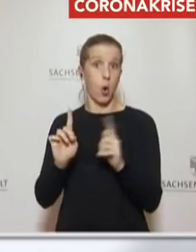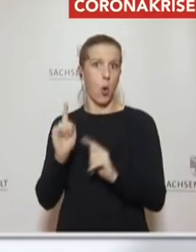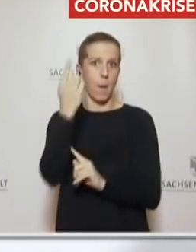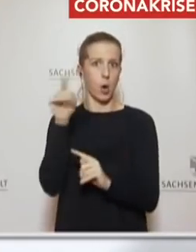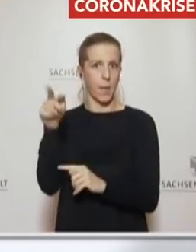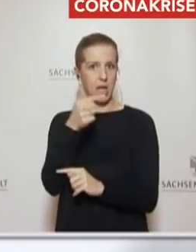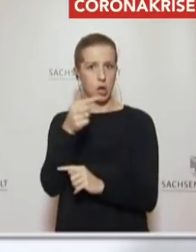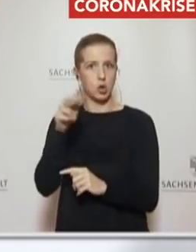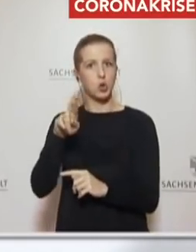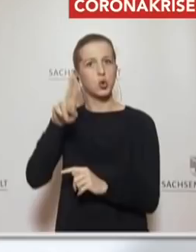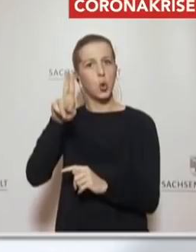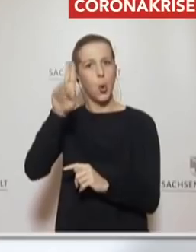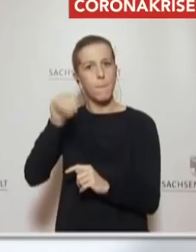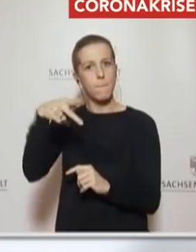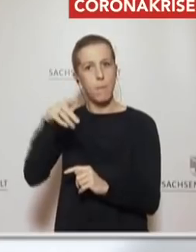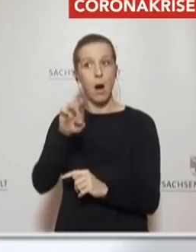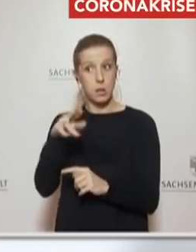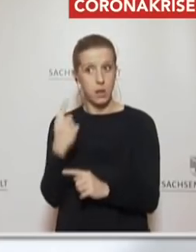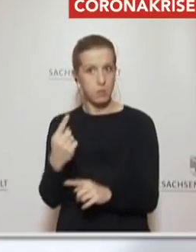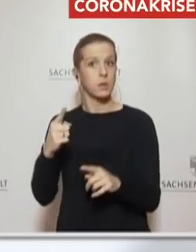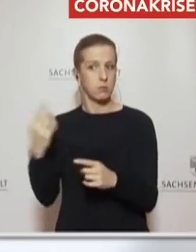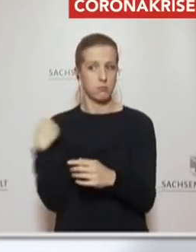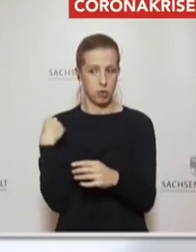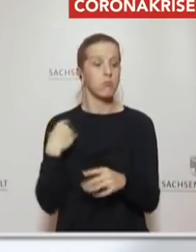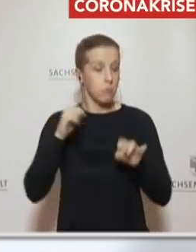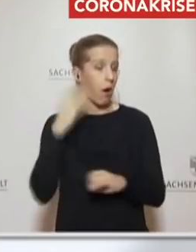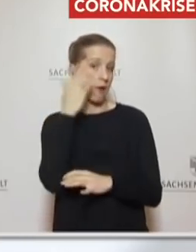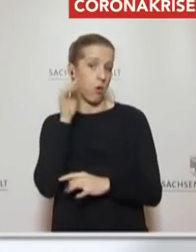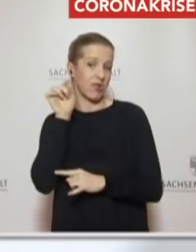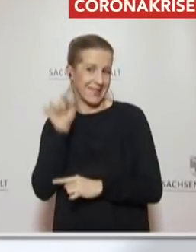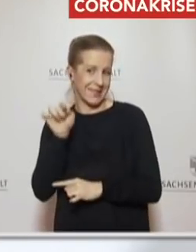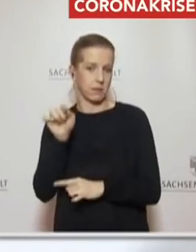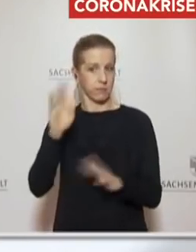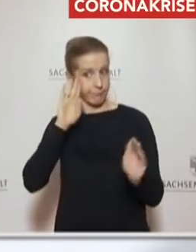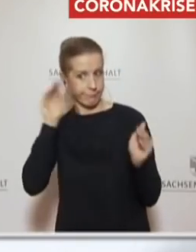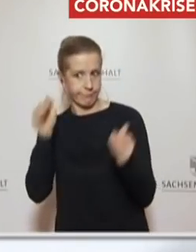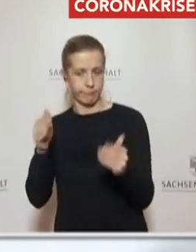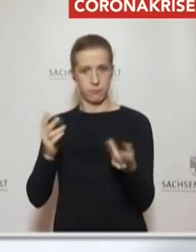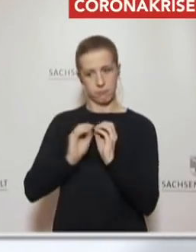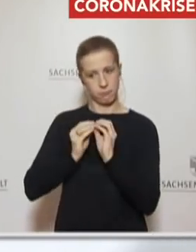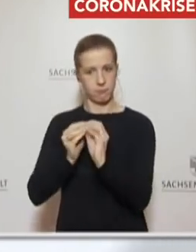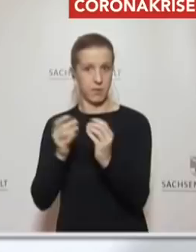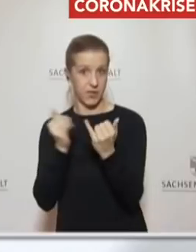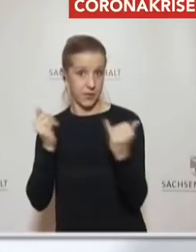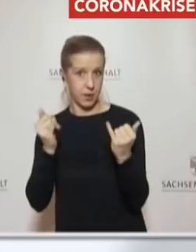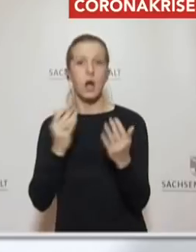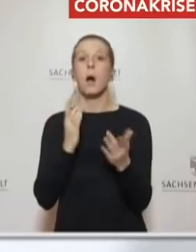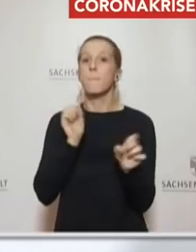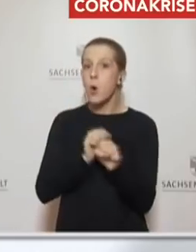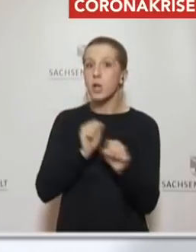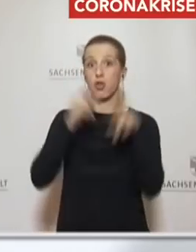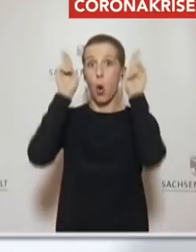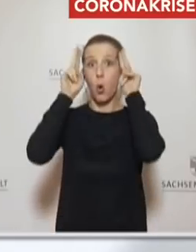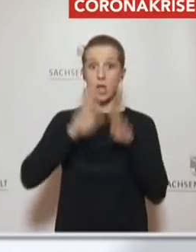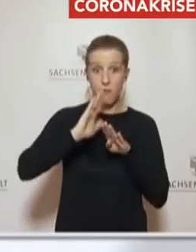Oberbürgermeister Trumper hier in Magdeburg vorstellen, wir dort ganz gezielt reingehen. Klar, gleich nach Ostern könnte man